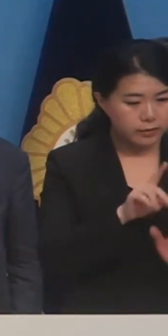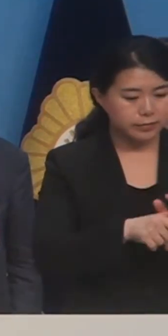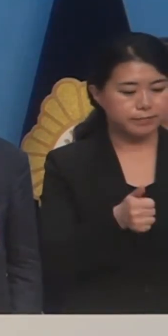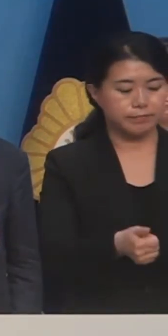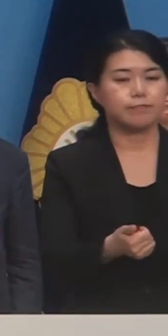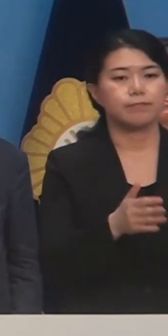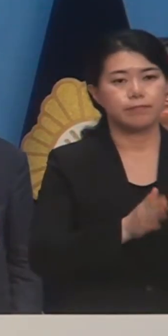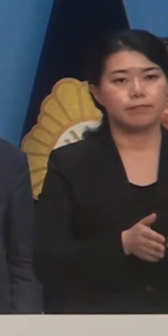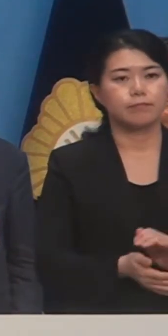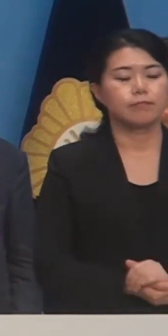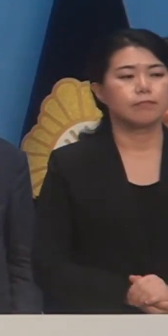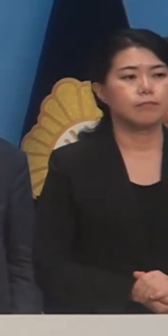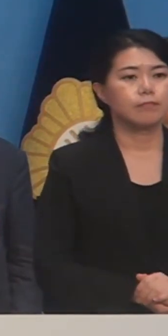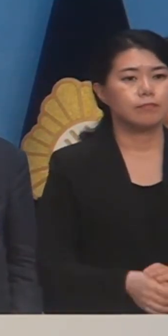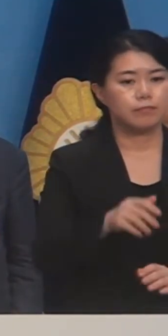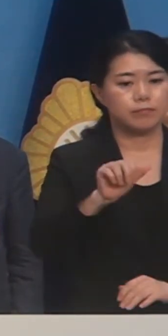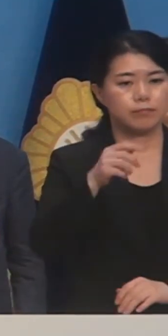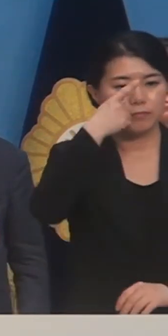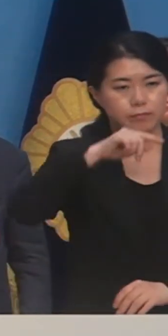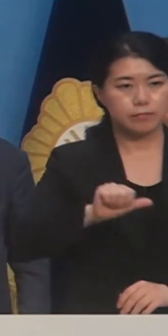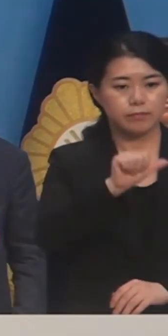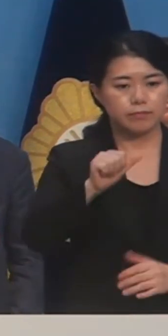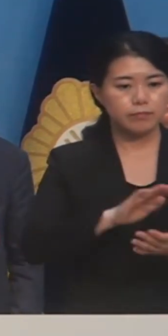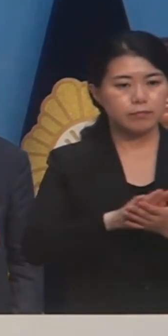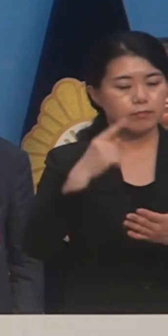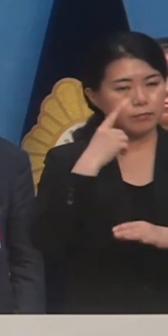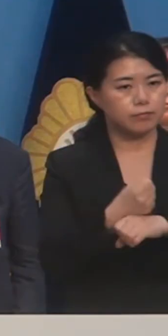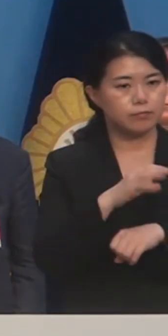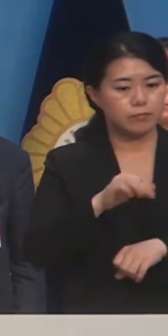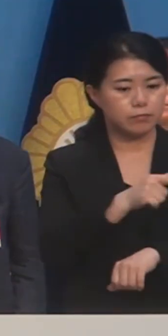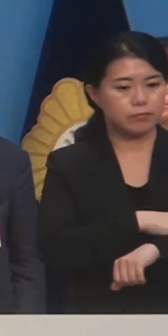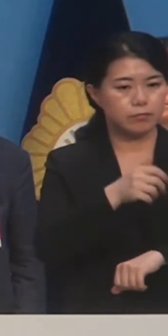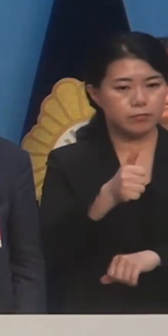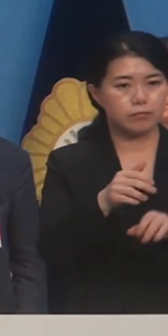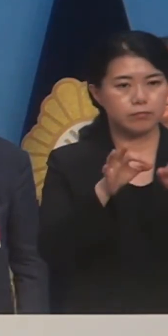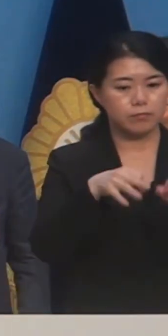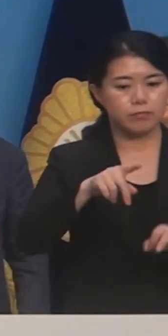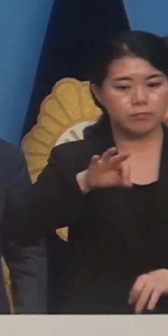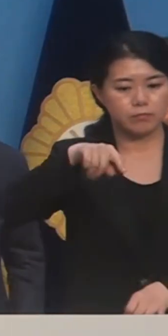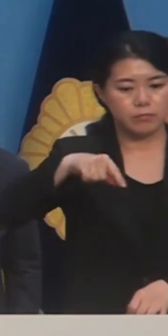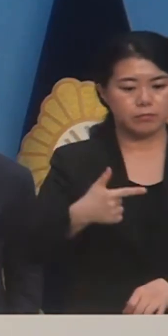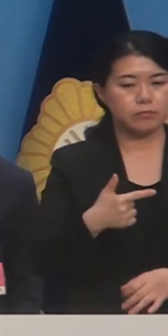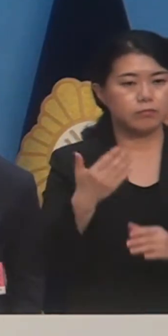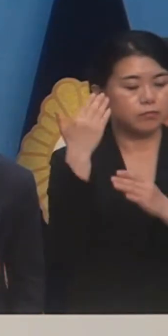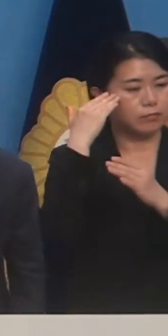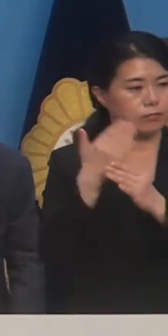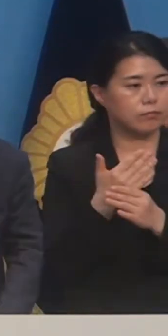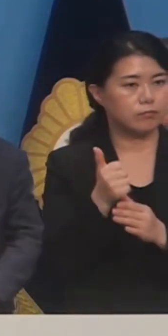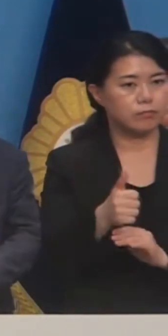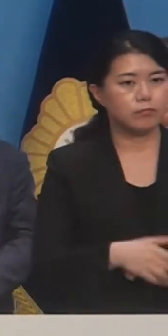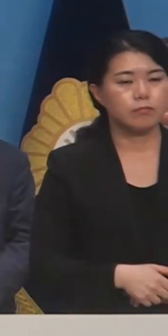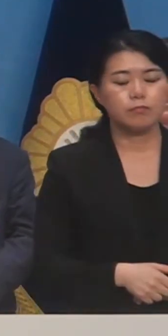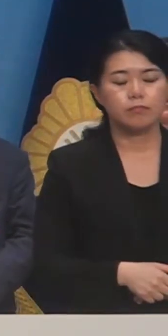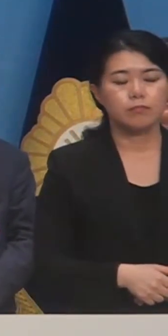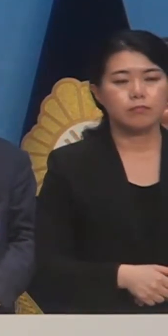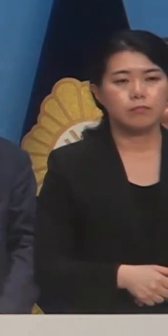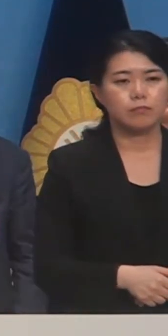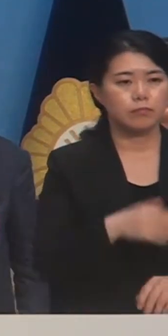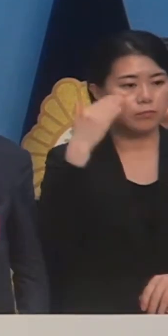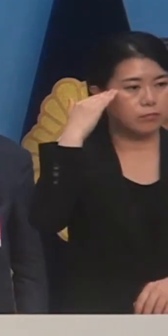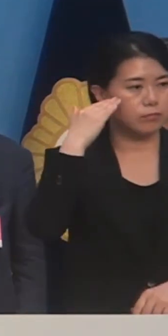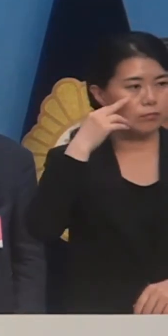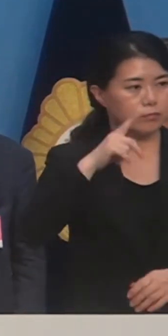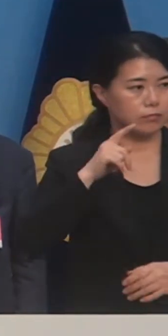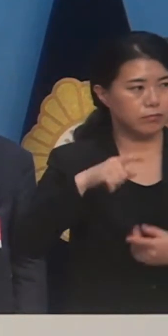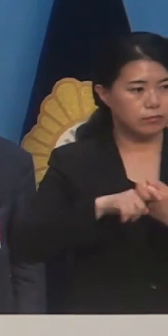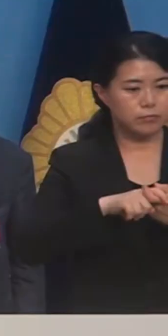네. 동아시아 평화연구원의 이사장이신 김상순 박사님, 네. 그리고 또